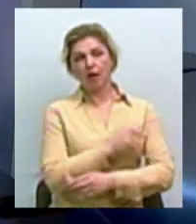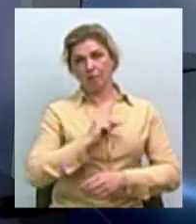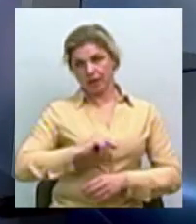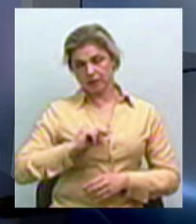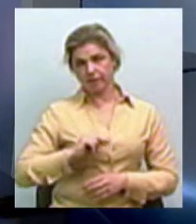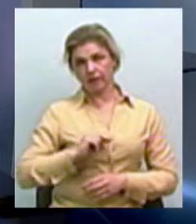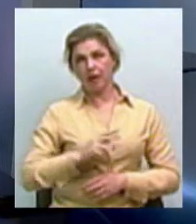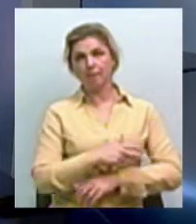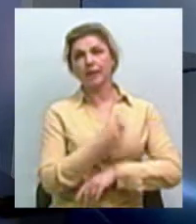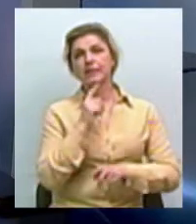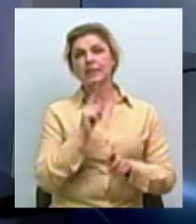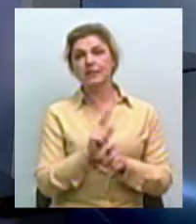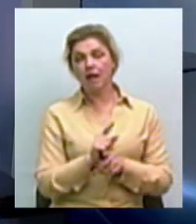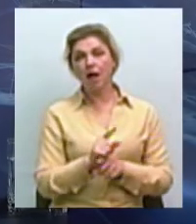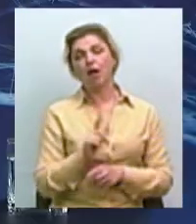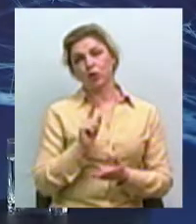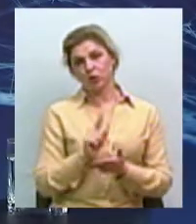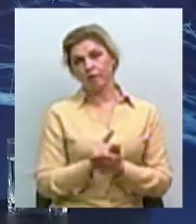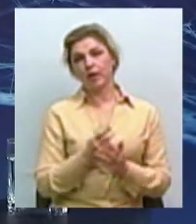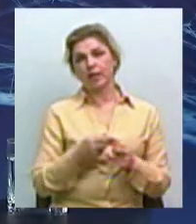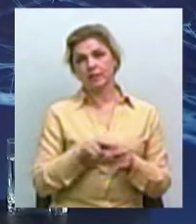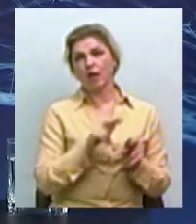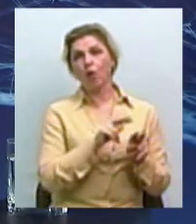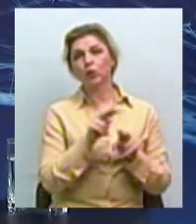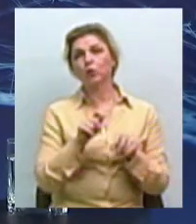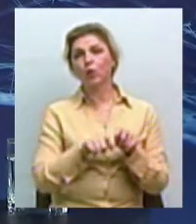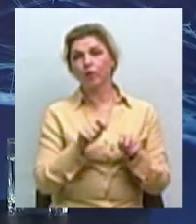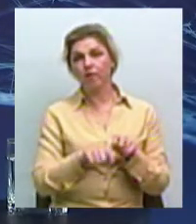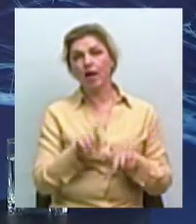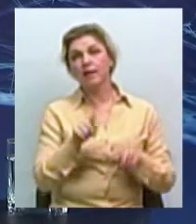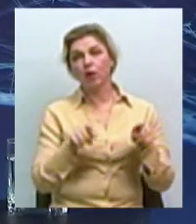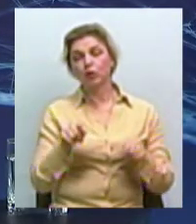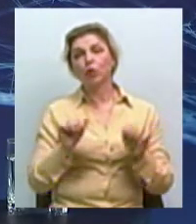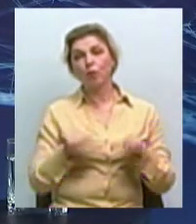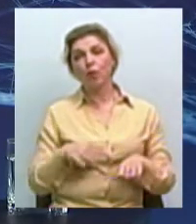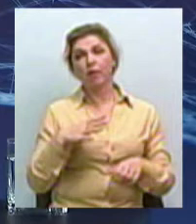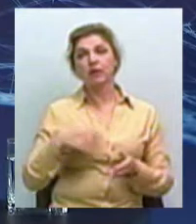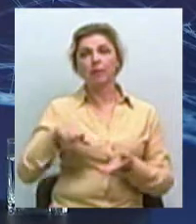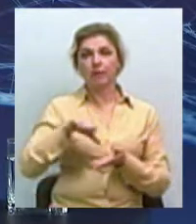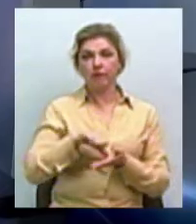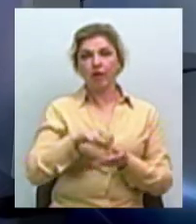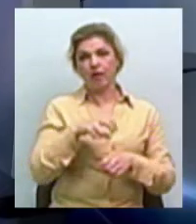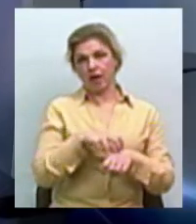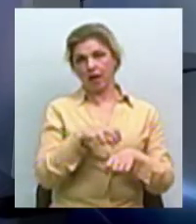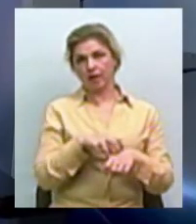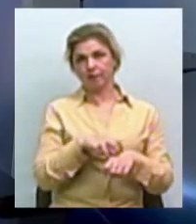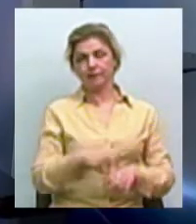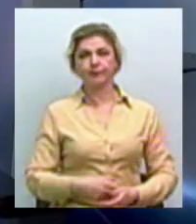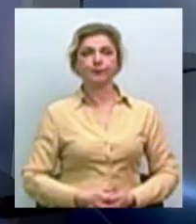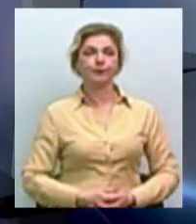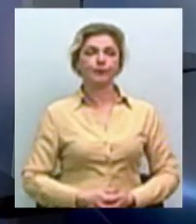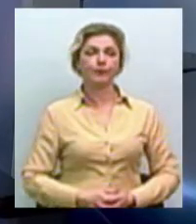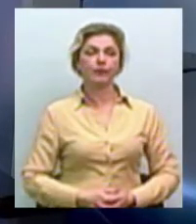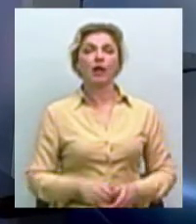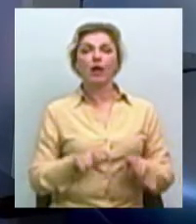працівник, медична сестра, яка повинна це контролювати. В деяких навіть можуть бути присутні лікарі. Також під